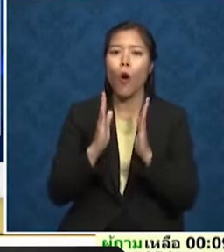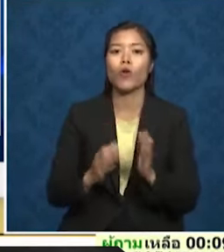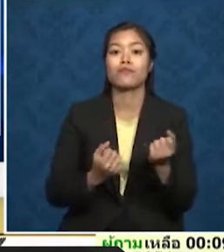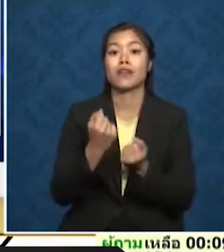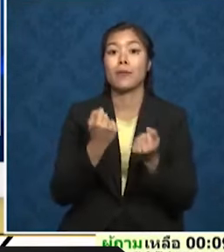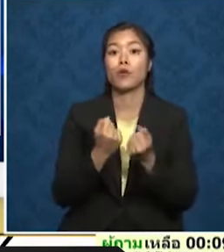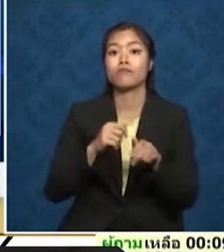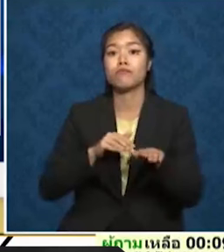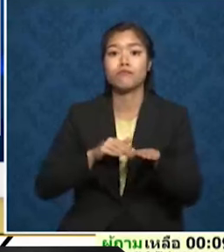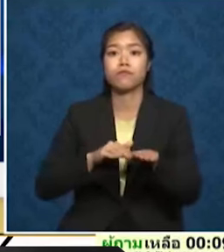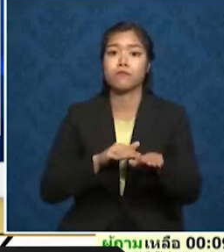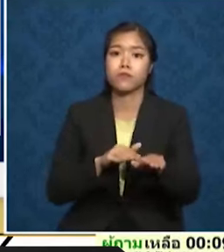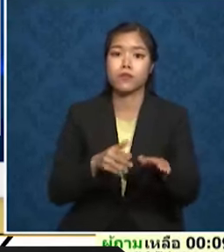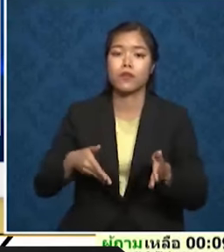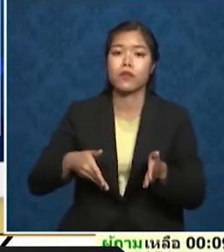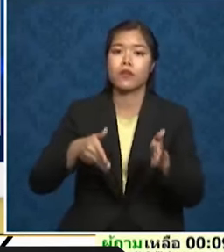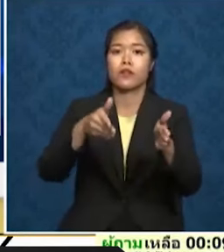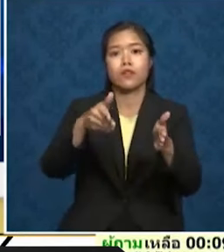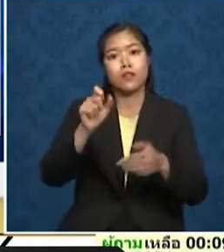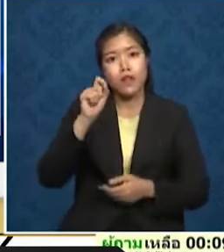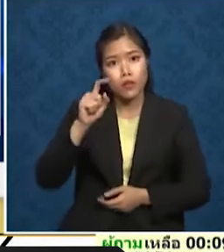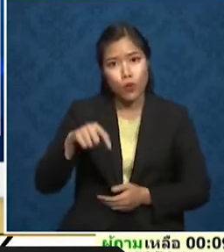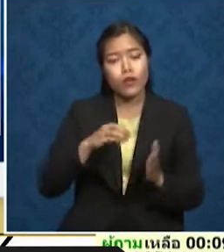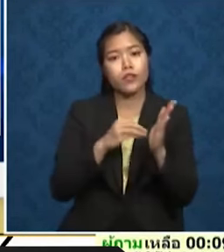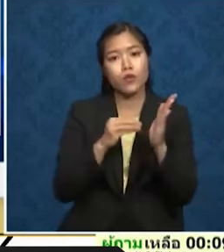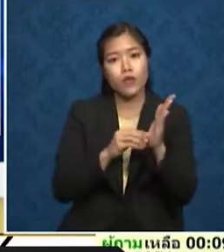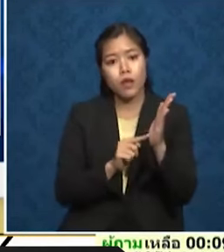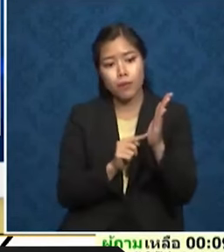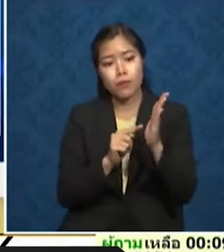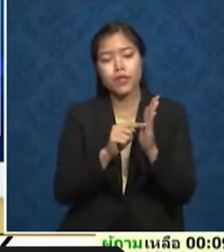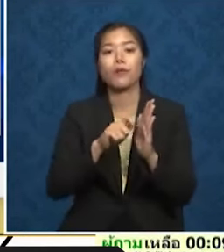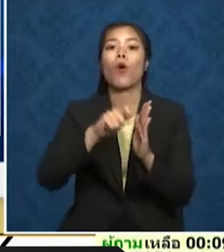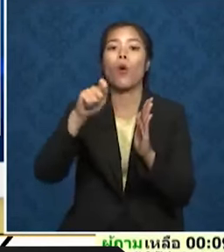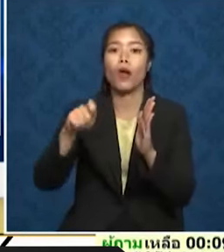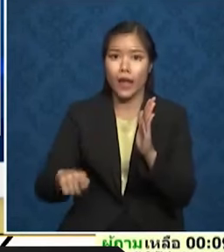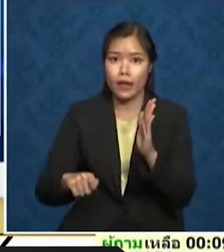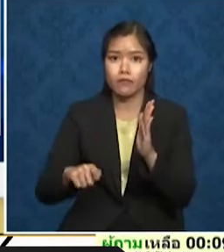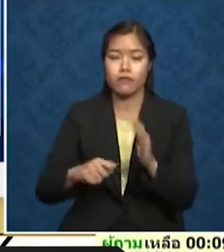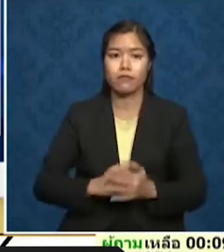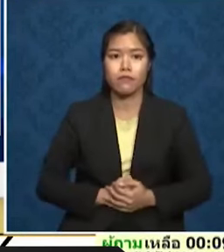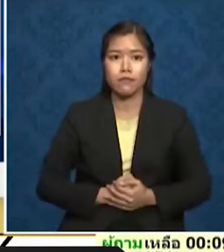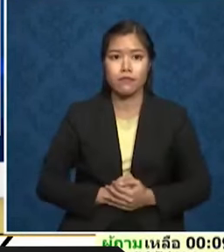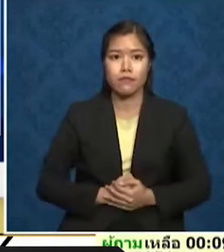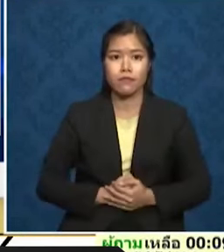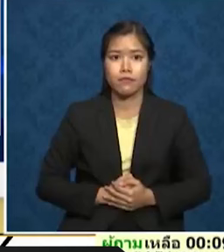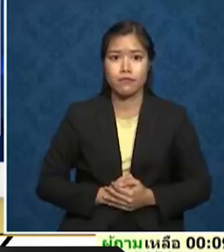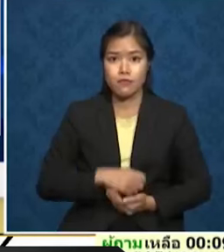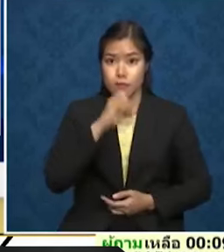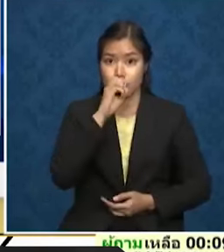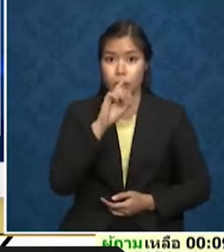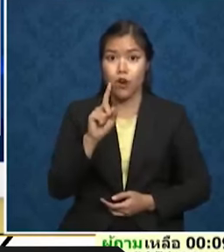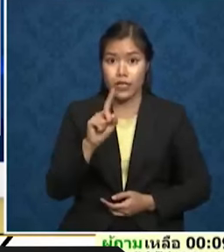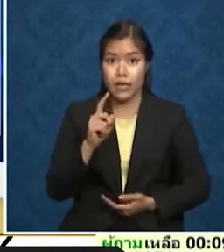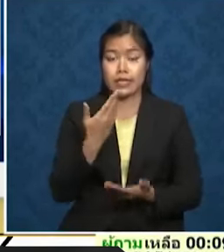นที่ท่านต้องใช้เดินทางประจำระหว่างกรุงเทพมหานครไปถึงนครราชสีมานะคะก็ขออนุญาตกลับเรียนว่าส